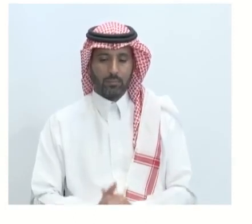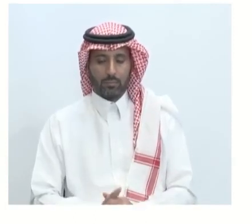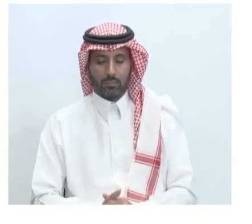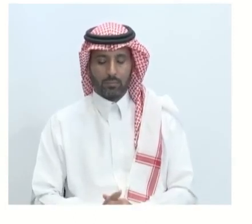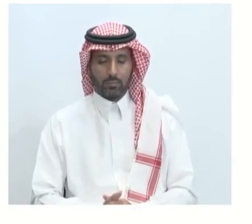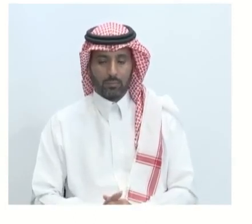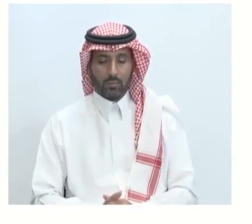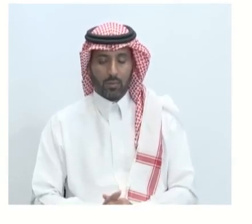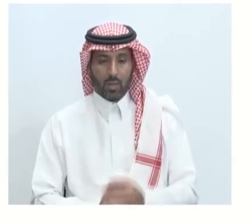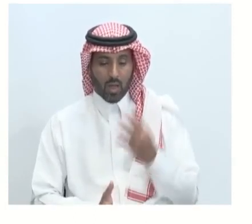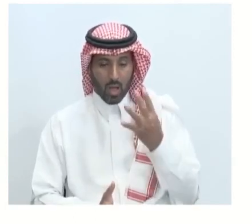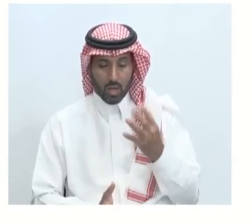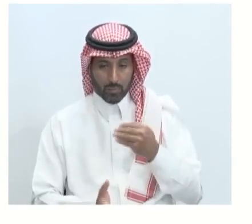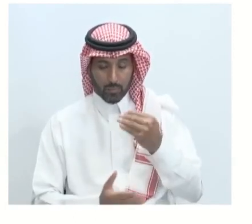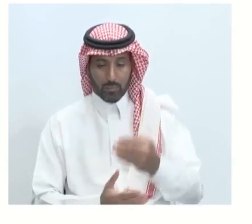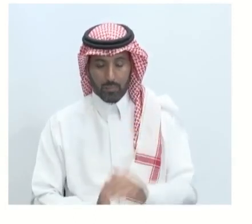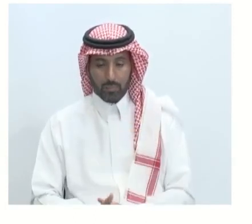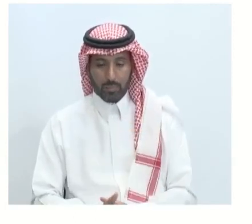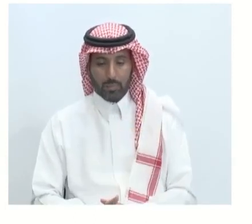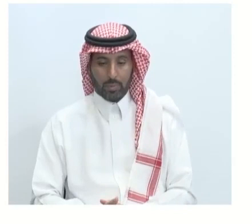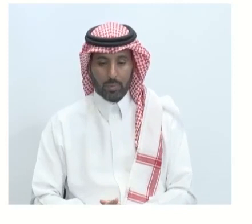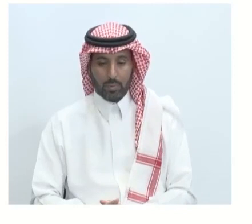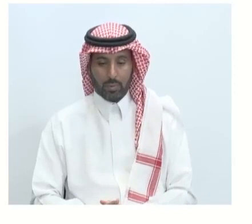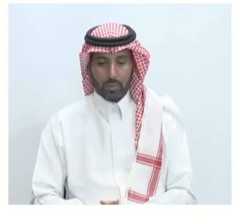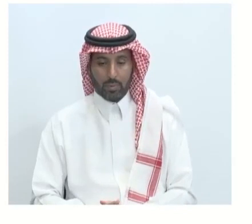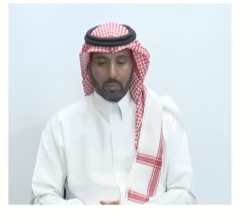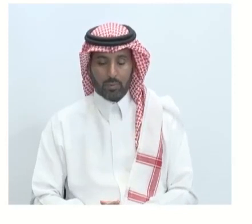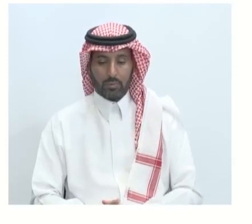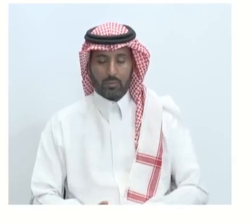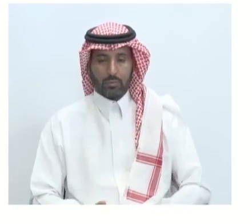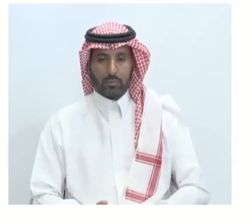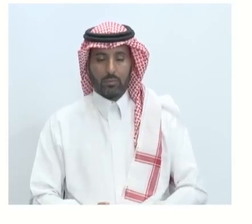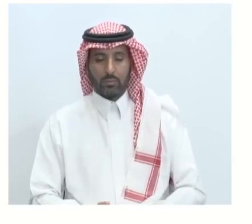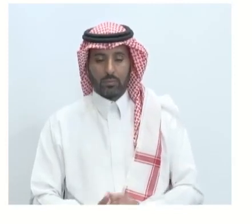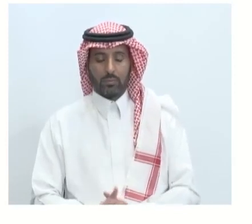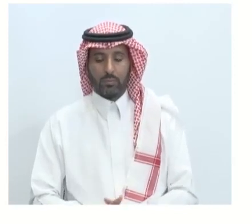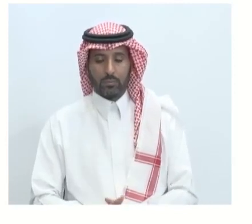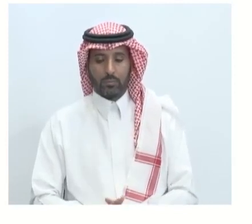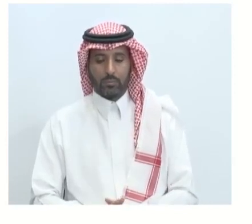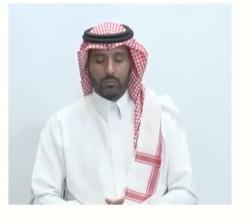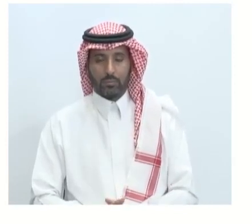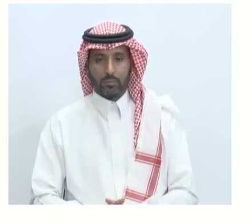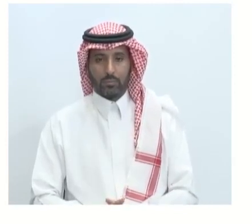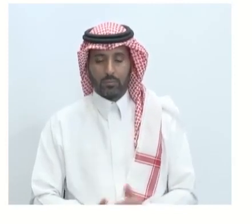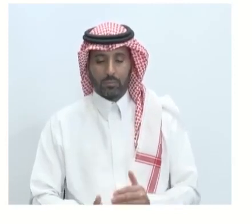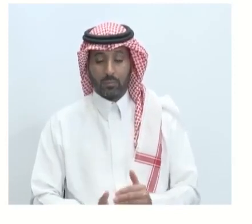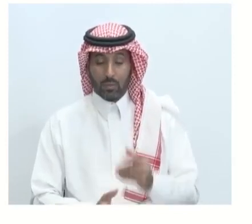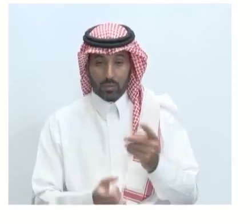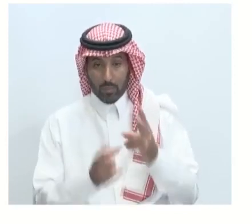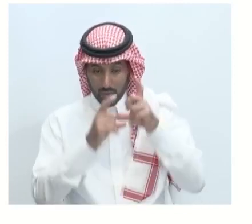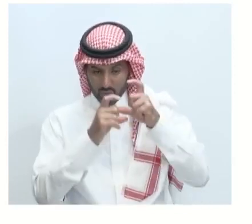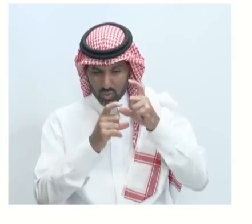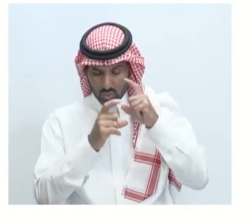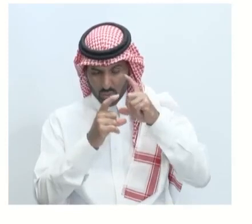انجستون ايضا بالنسبه للتلسكوبات الاشعه السينيه والاشعه فوق البنفسجيه عزيزي الطالب